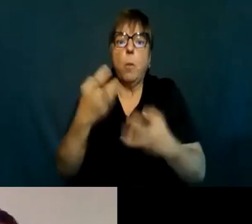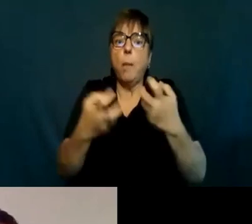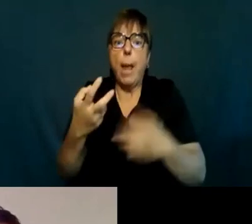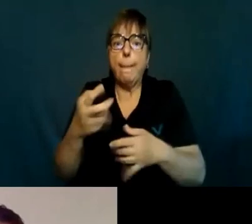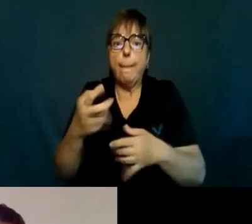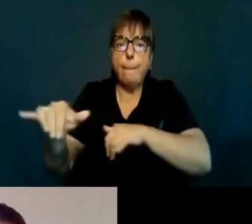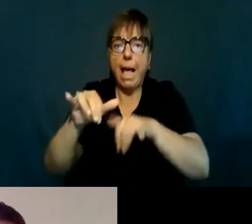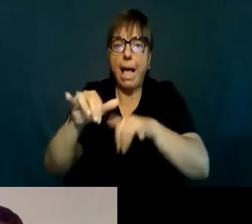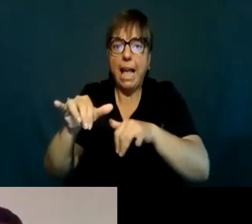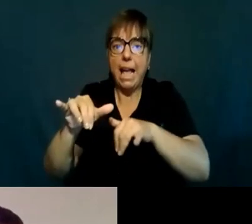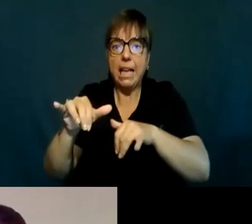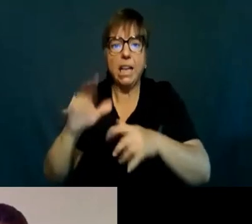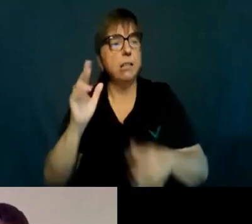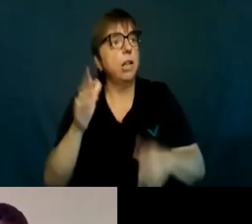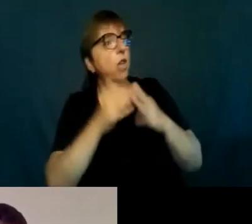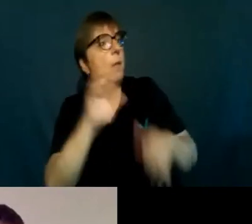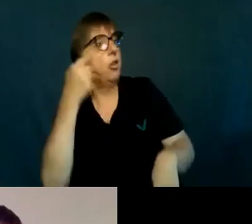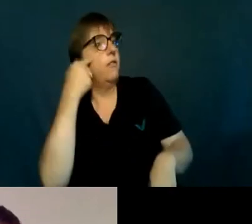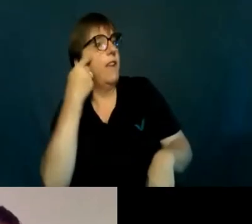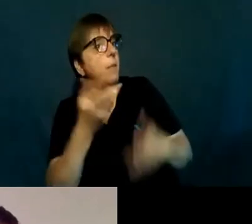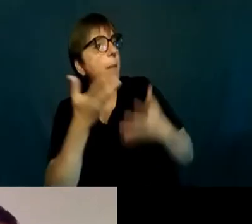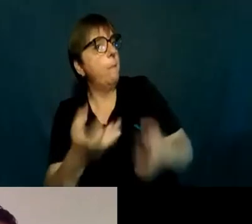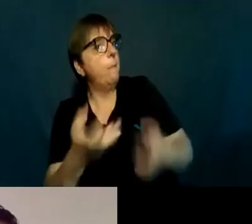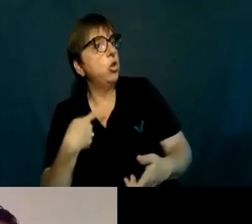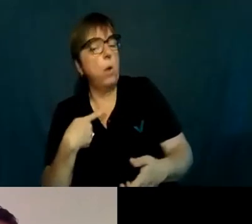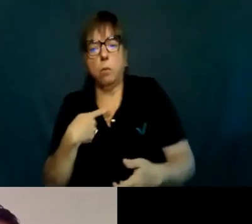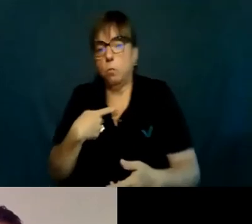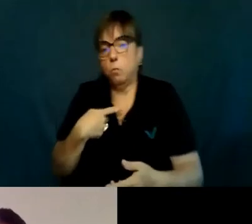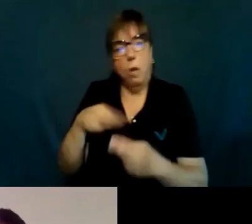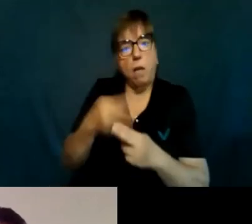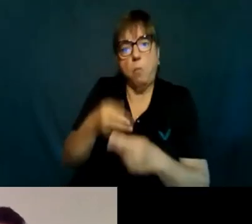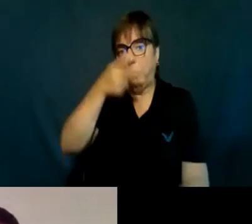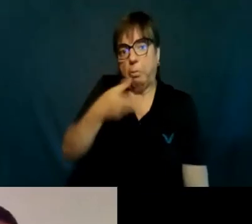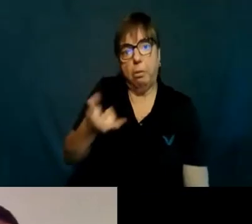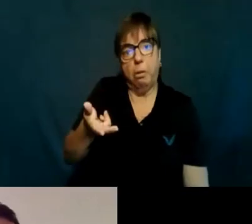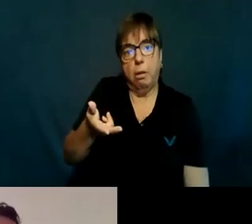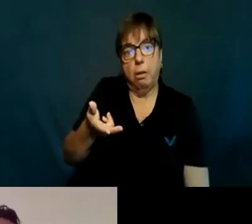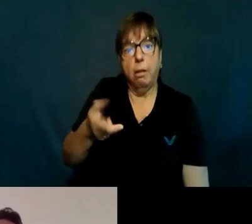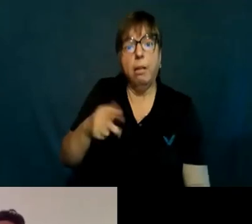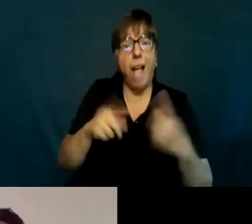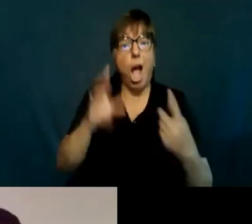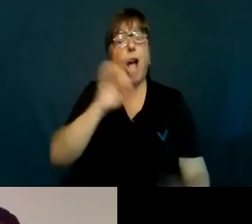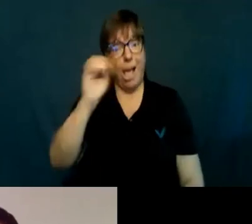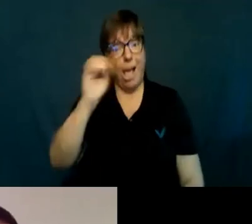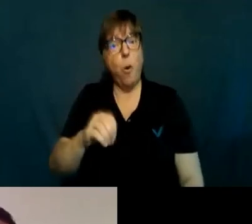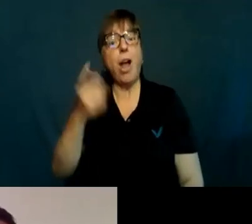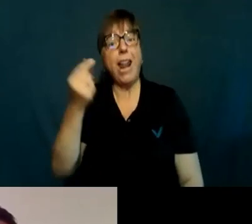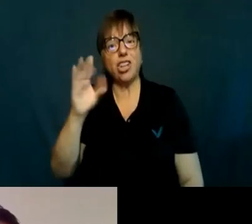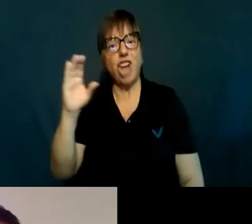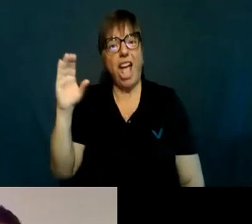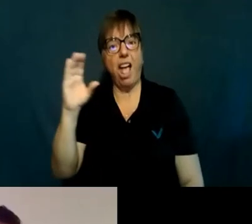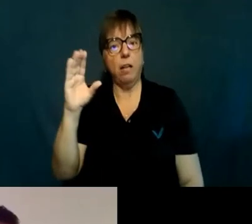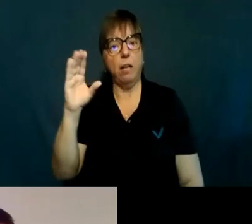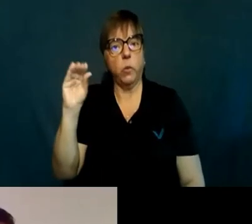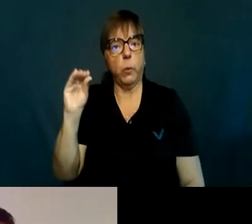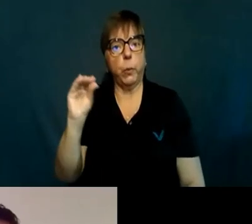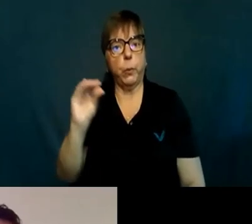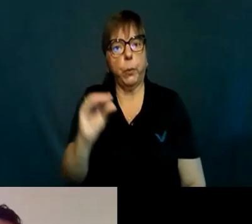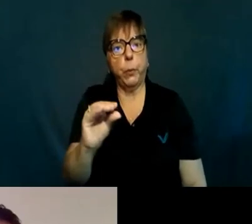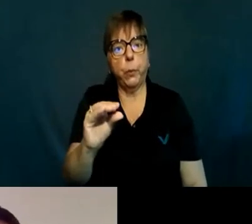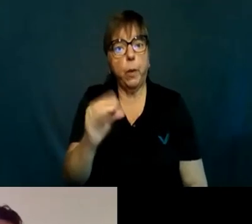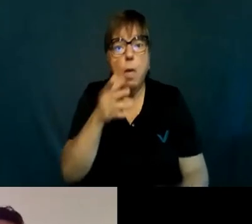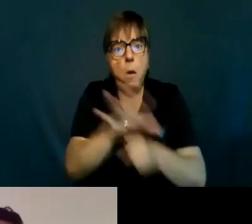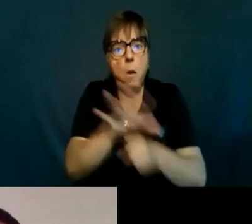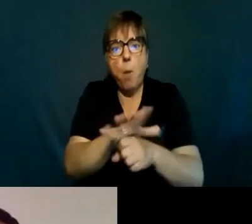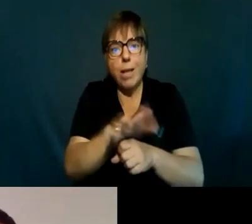besoins. Il y a de l'argent qui est venu d'Ottawa, mais Roméo l'a mentionné que ce n'était pas suffisant pour répondre, certainement pas